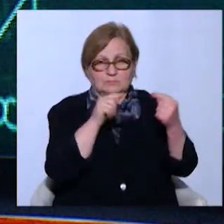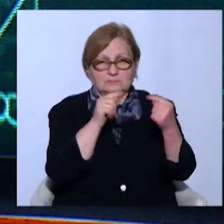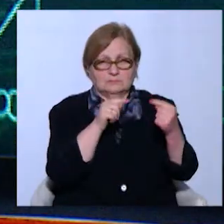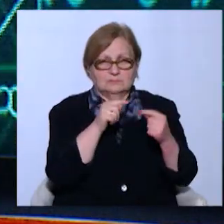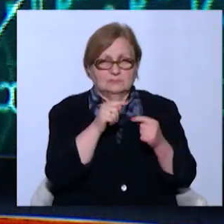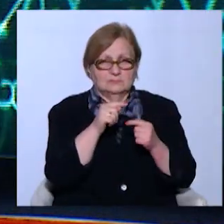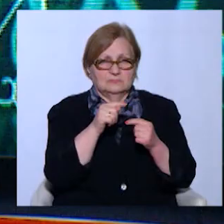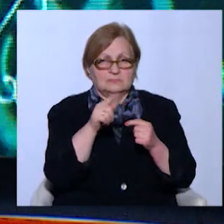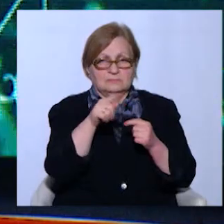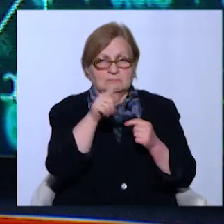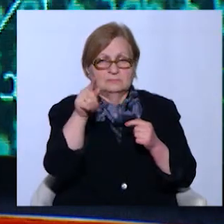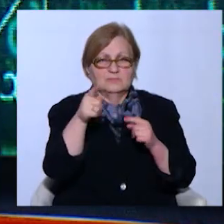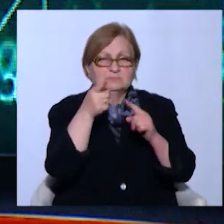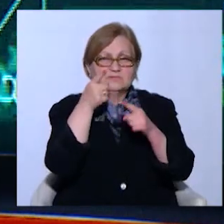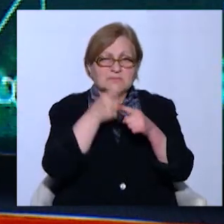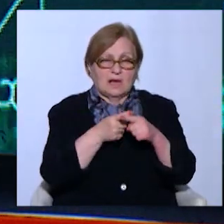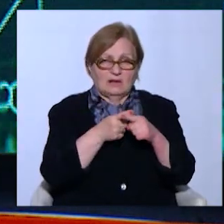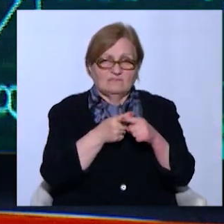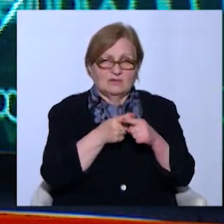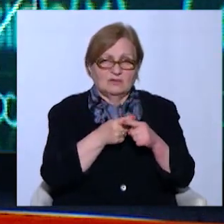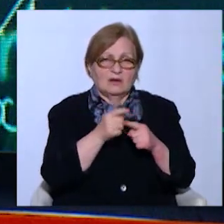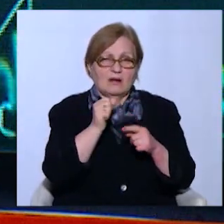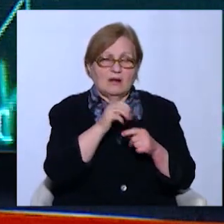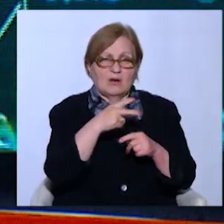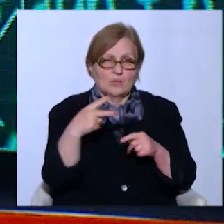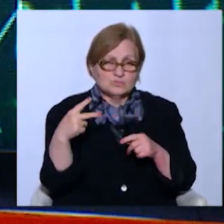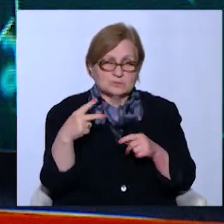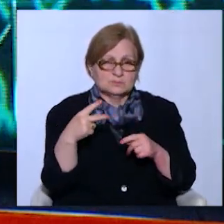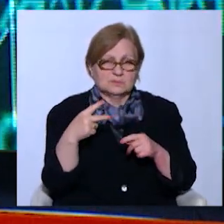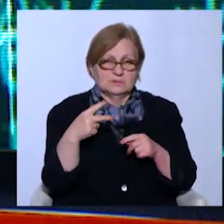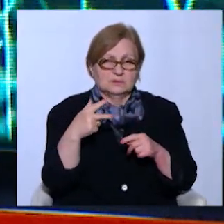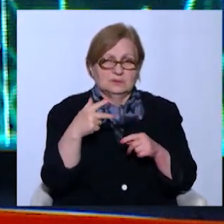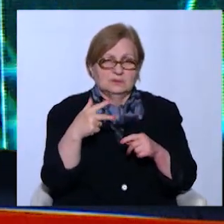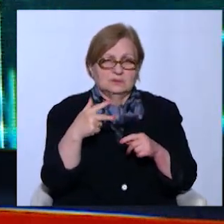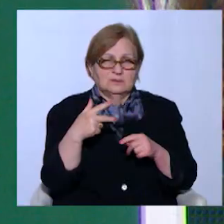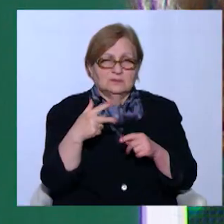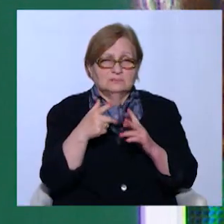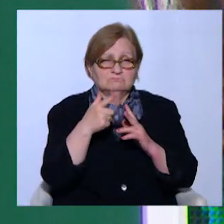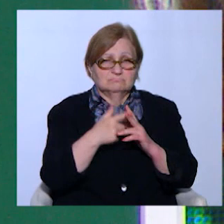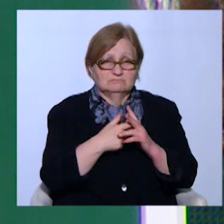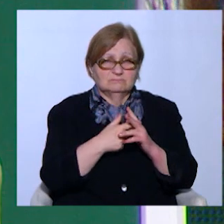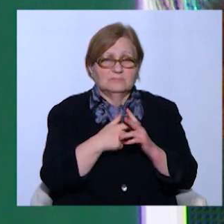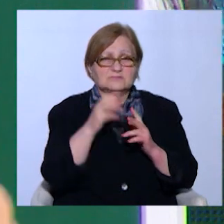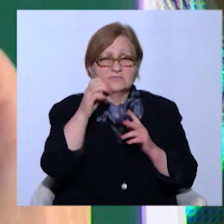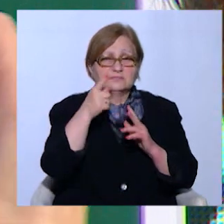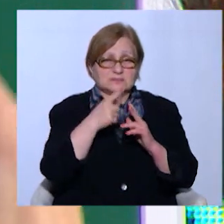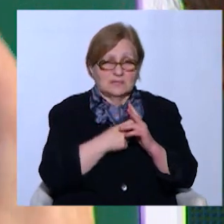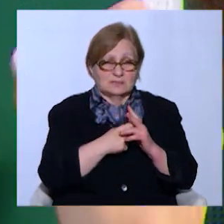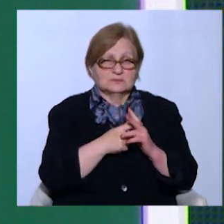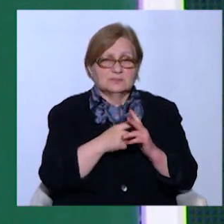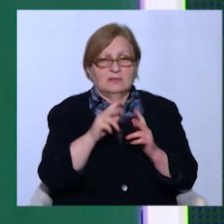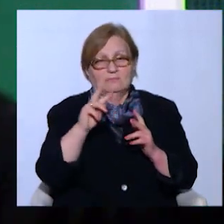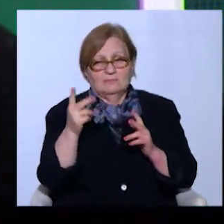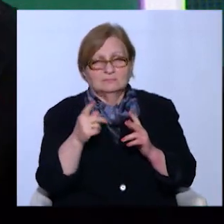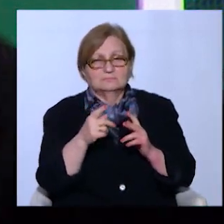მოპირდაპირე კათეტი ჰიპოტენუზის ნახევარია. A უდრის C-ს ნახევარს, C უდრის ორჯერ A.